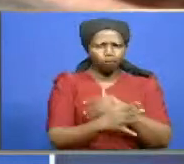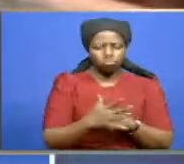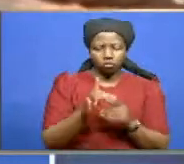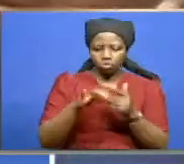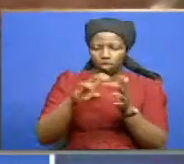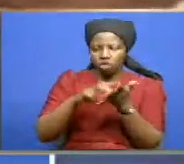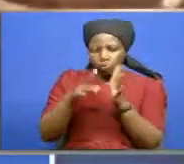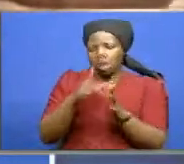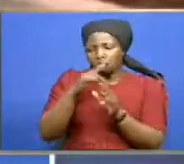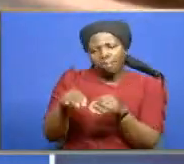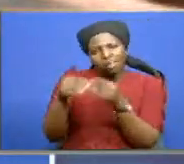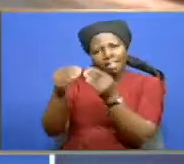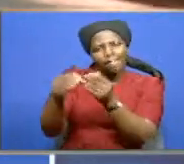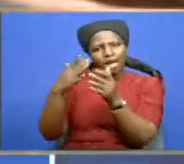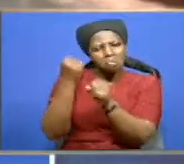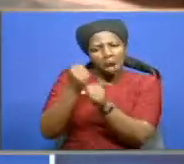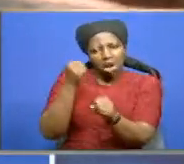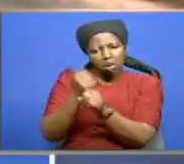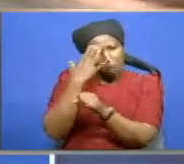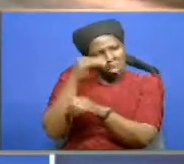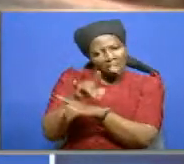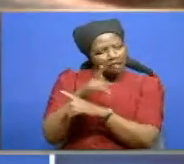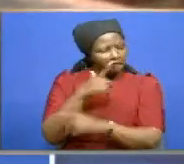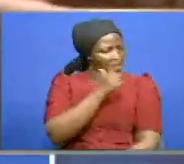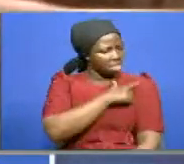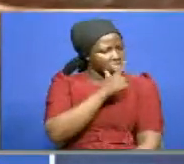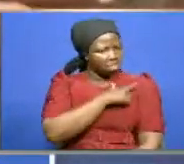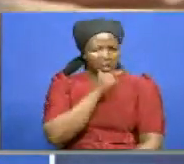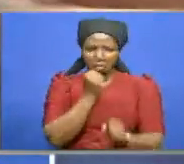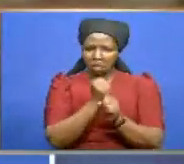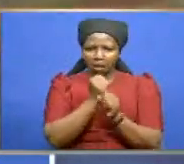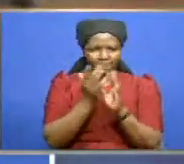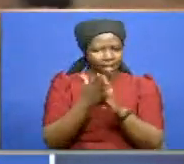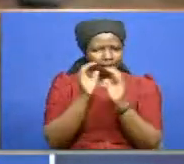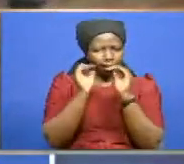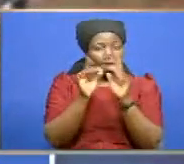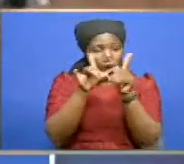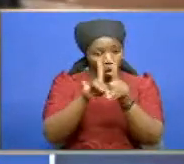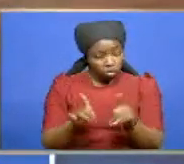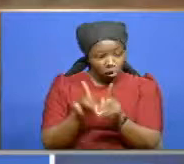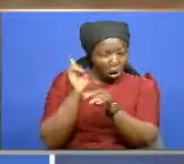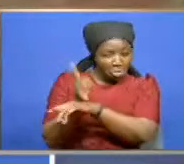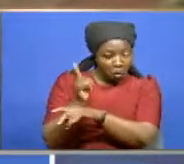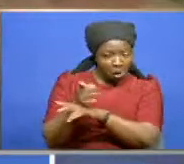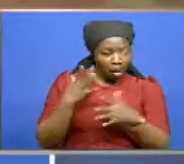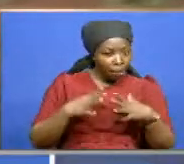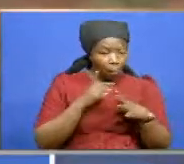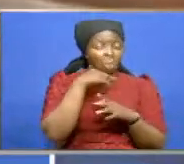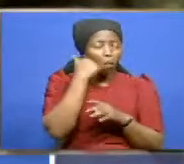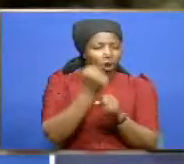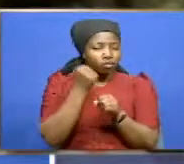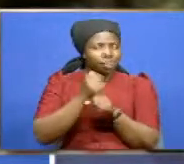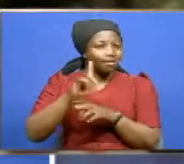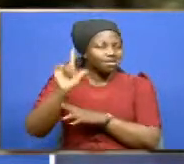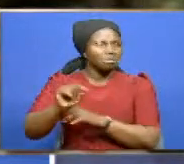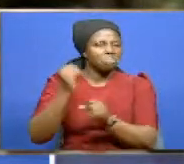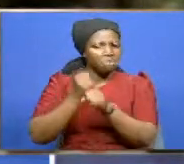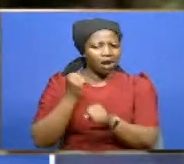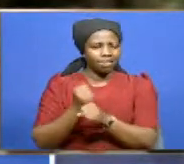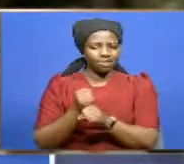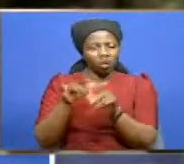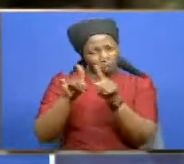kwa madai ya kutepetea kazini. Amewatahadharisha wengine wanaofanya kazi duni kuwa watachukuliwa hatua sawia.